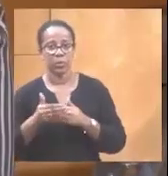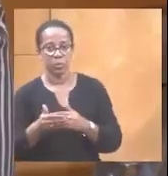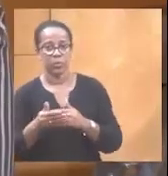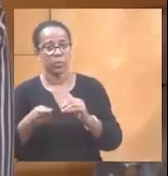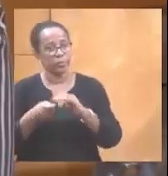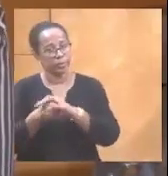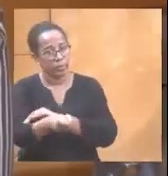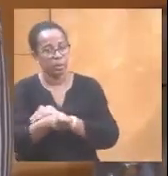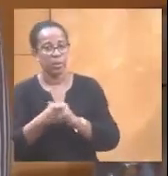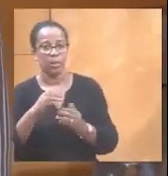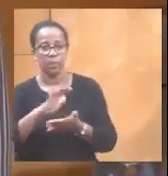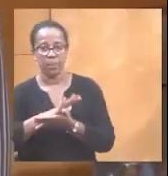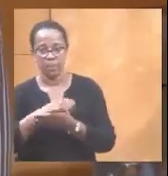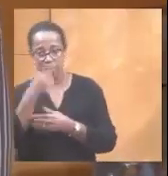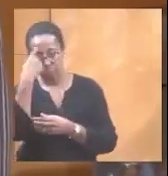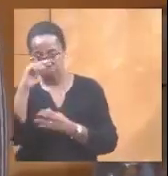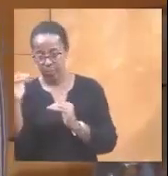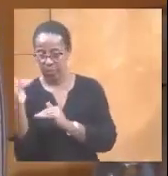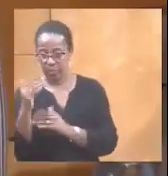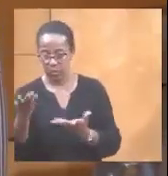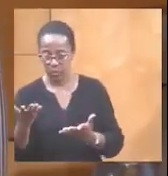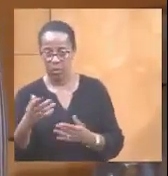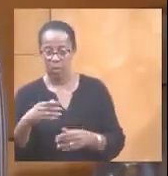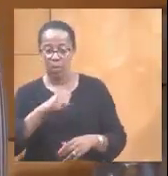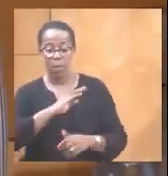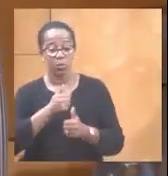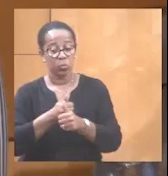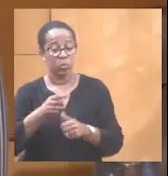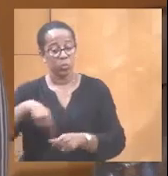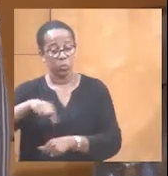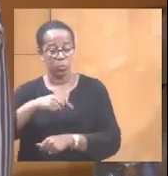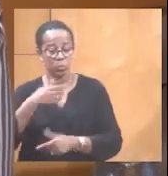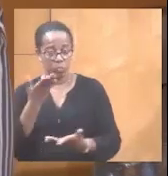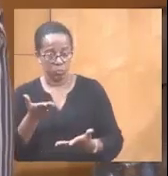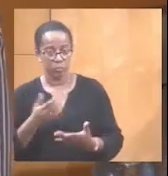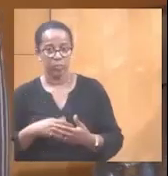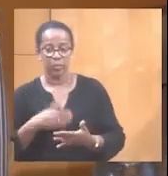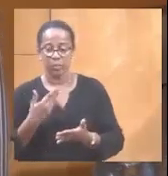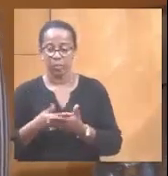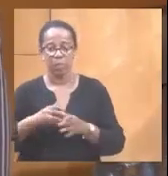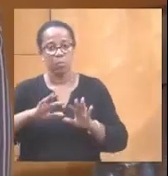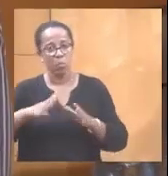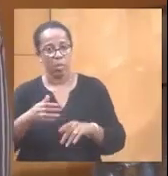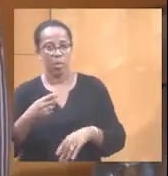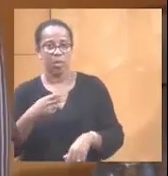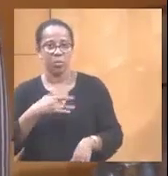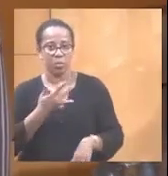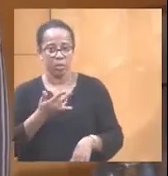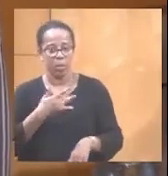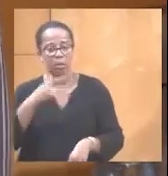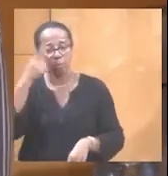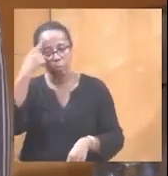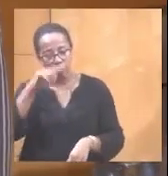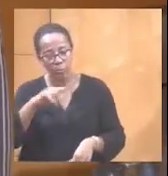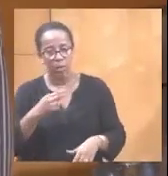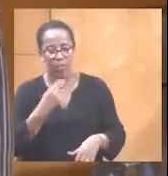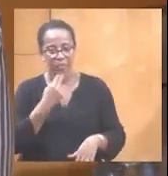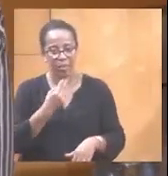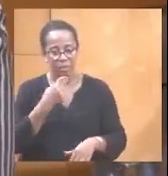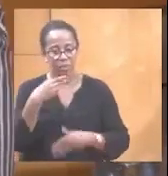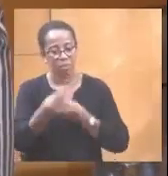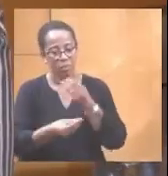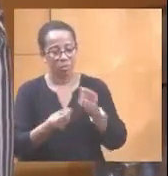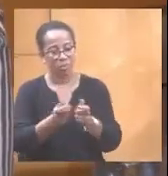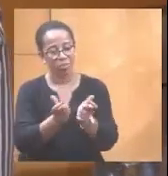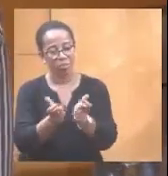à verser des primes aux employeurs parce que, selon nous, c'est un moyen efficace pour inciter les entreprises